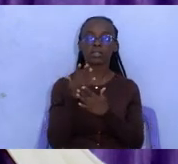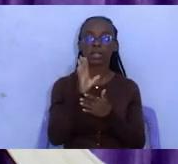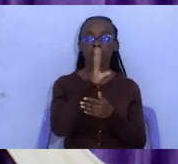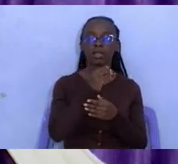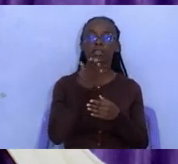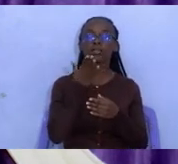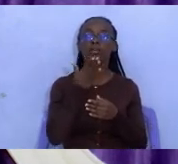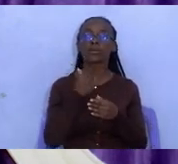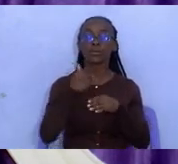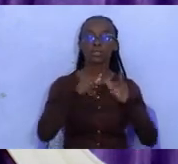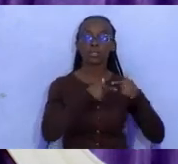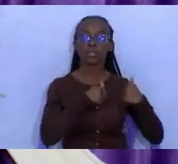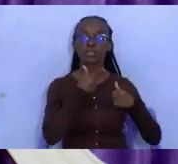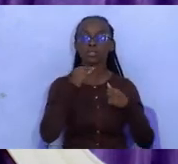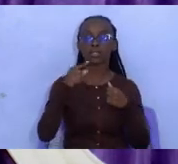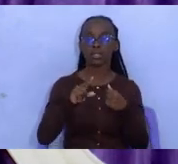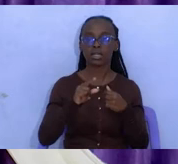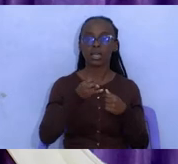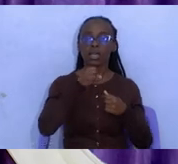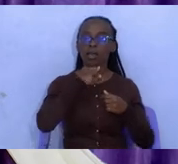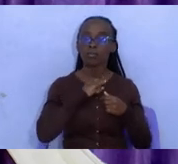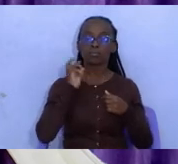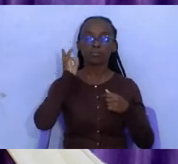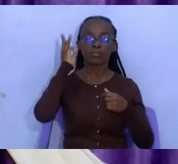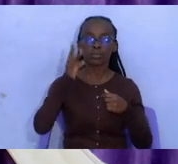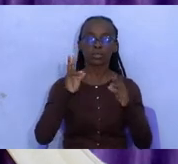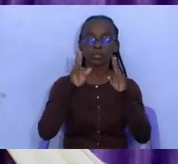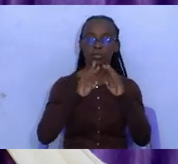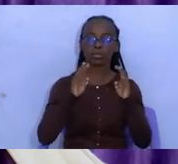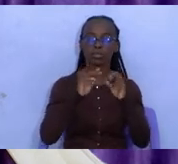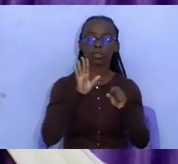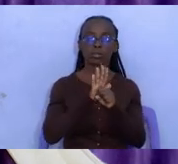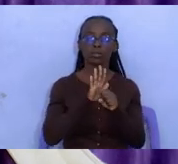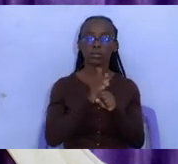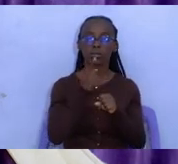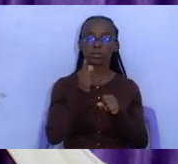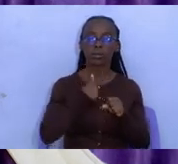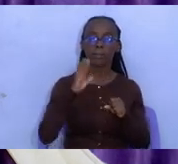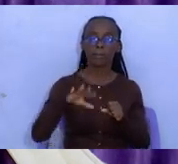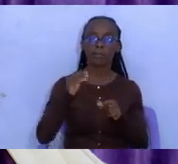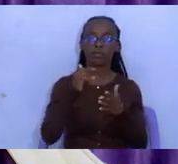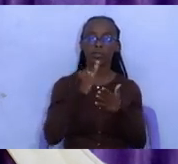ndani ya moyo wake ya kwamba nitasumbuka ili nipate kitu hiki ninakitafuta.